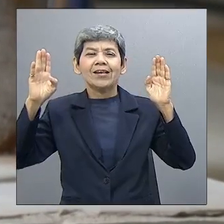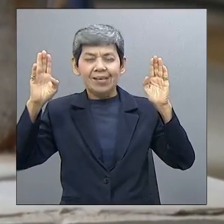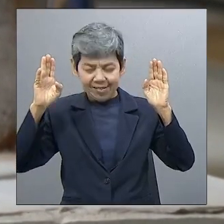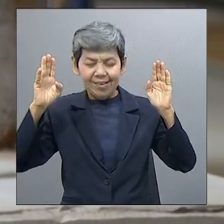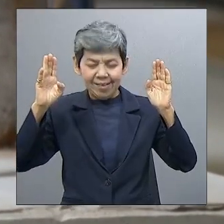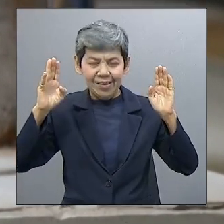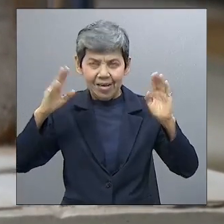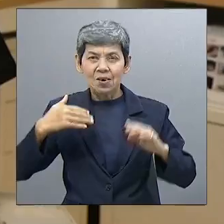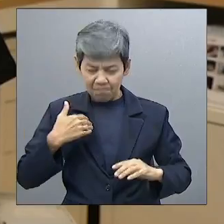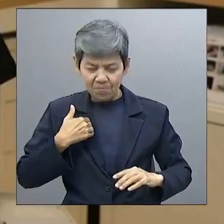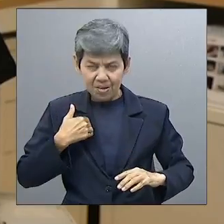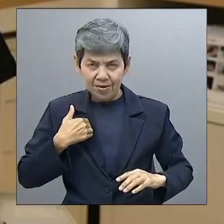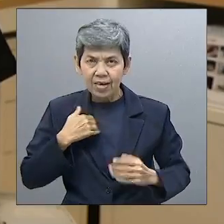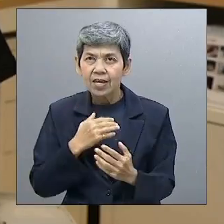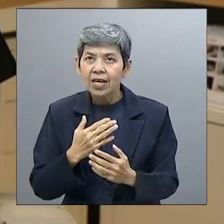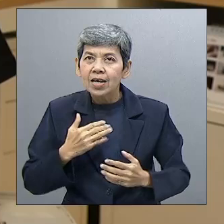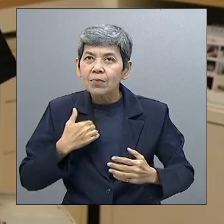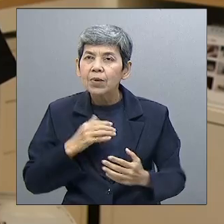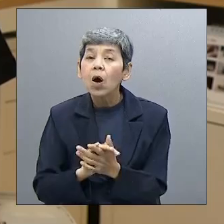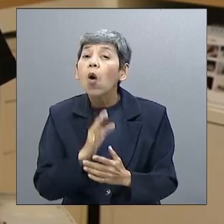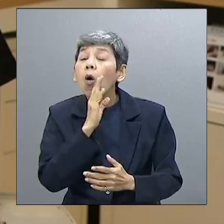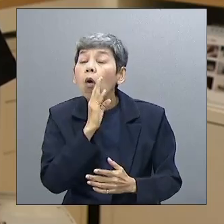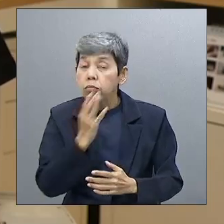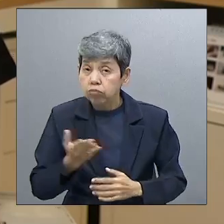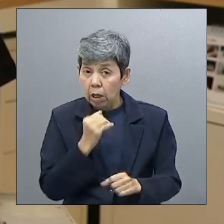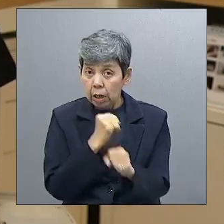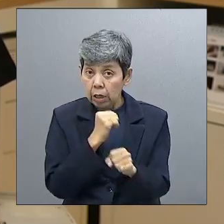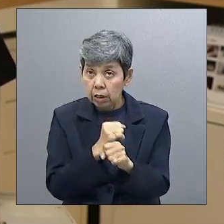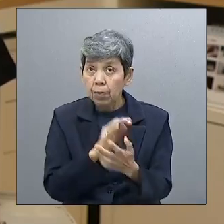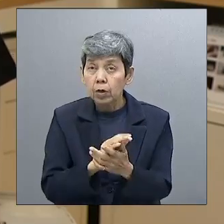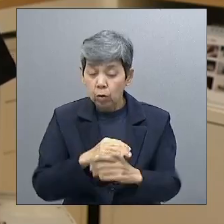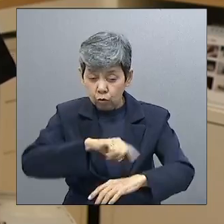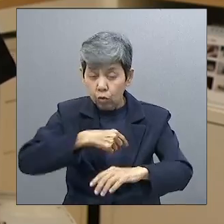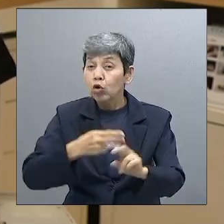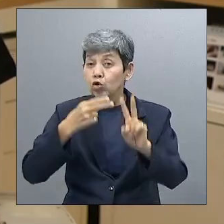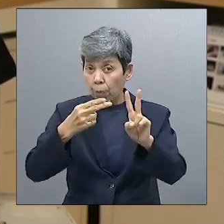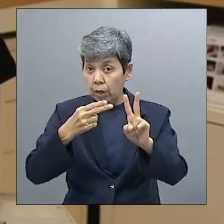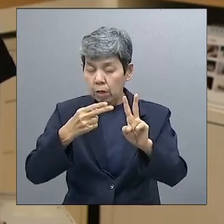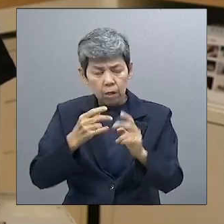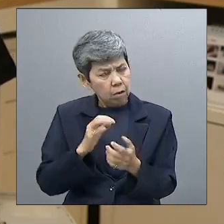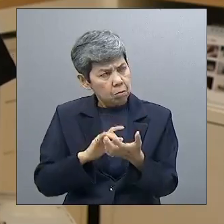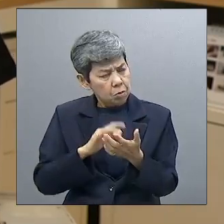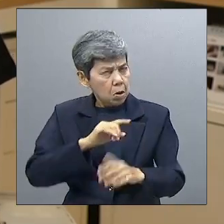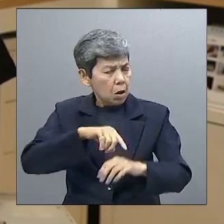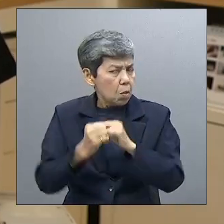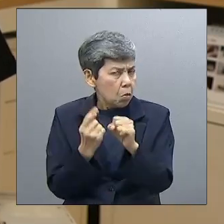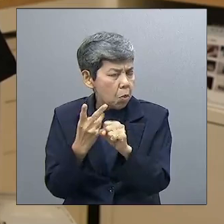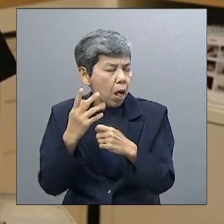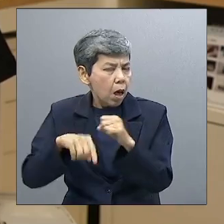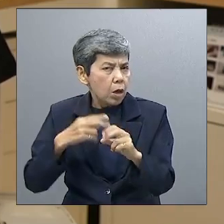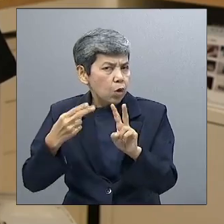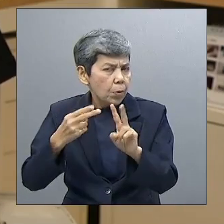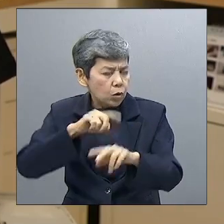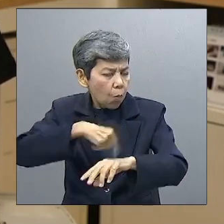พี่มีสูตรนะครับสูตรคือแบบว่าเมื่อไหร่ก็ตามที่เราทำครบ 20,000 ชั่วโมง 20,000 ชั่วโมงลองไปคำนวณดูนะว่าใช้เวลากี่ปีนะครับ